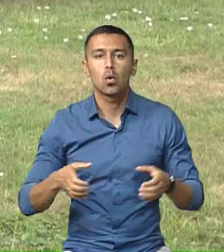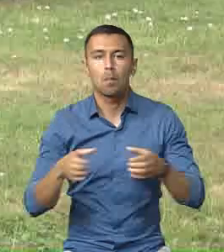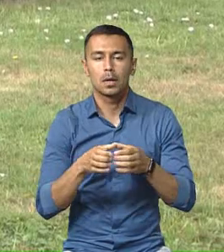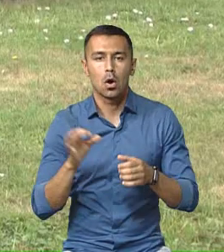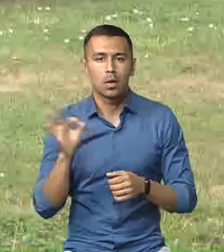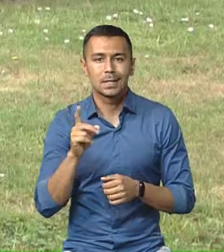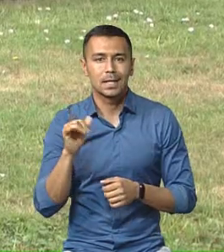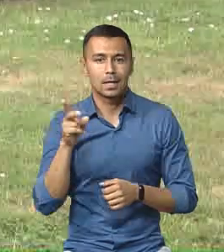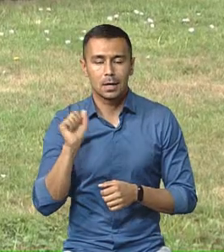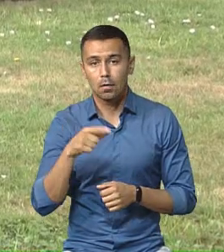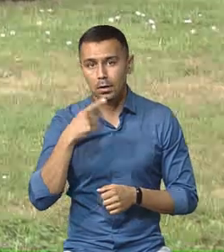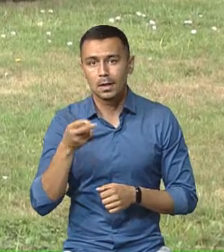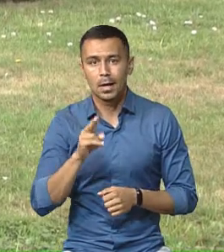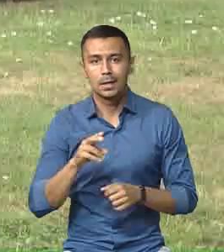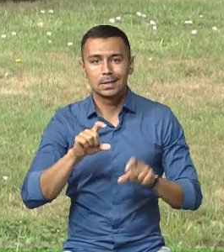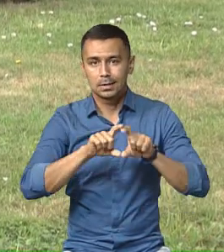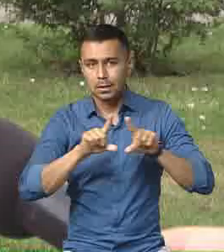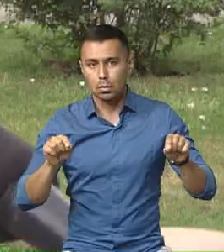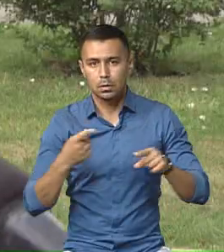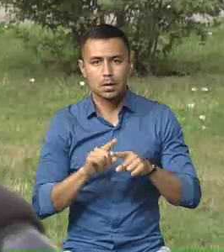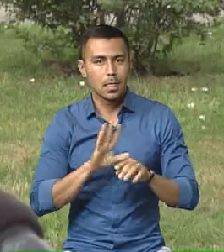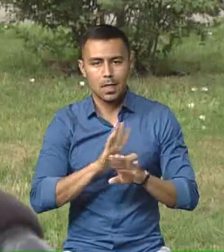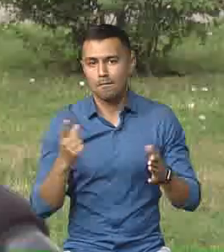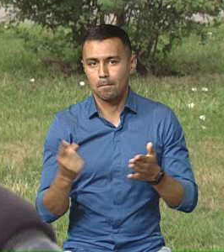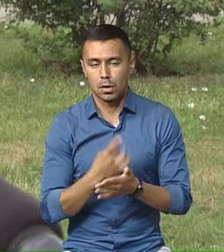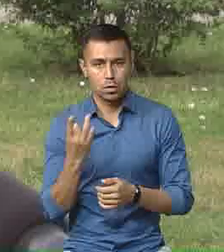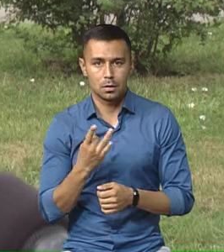Олена Заїка. Каже, для закладу це не вперше. У